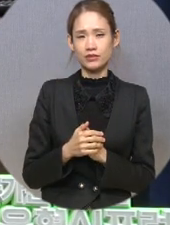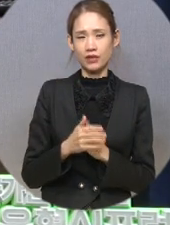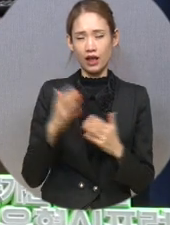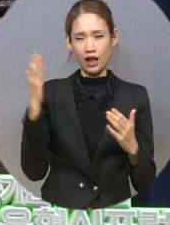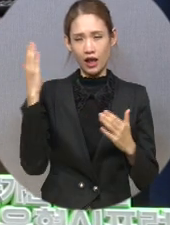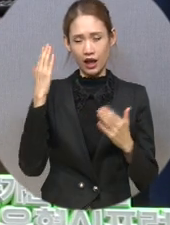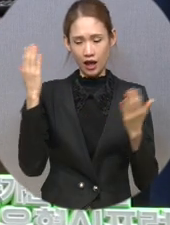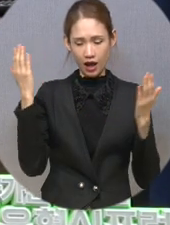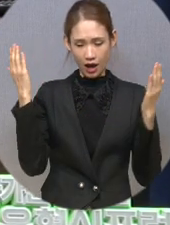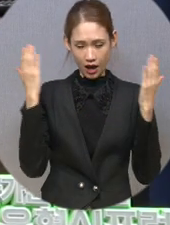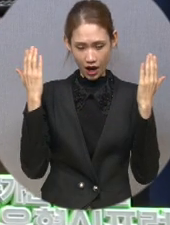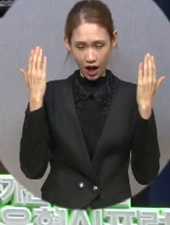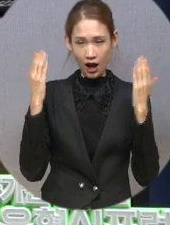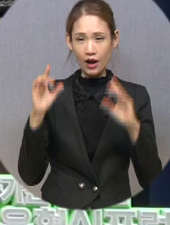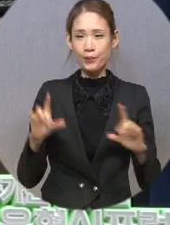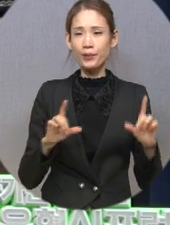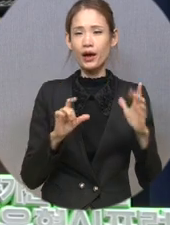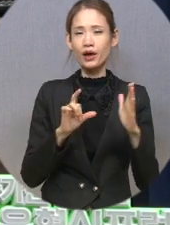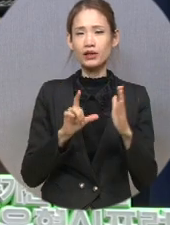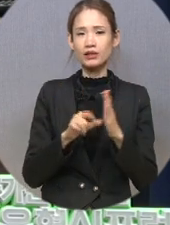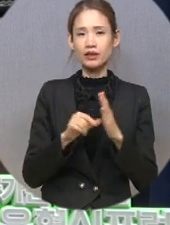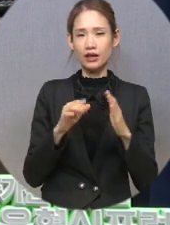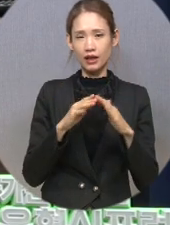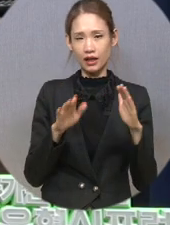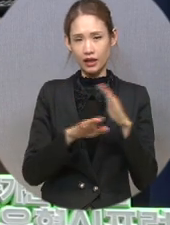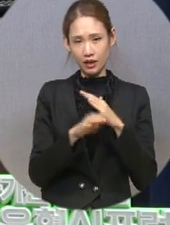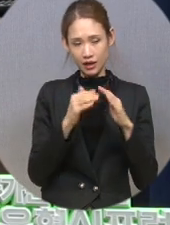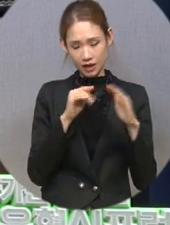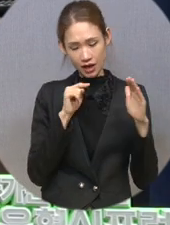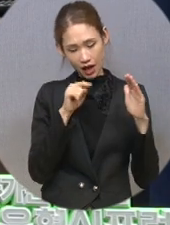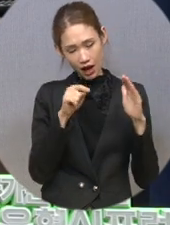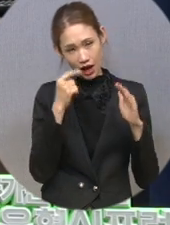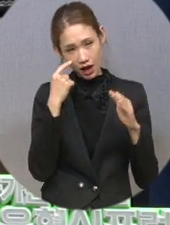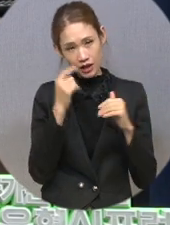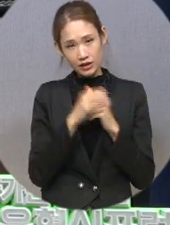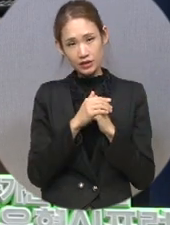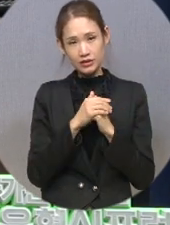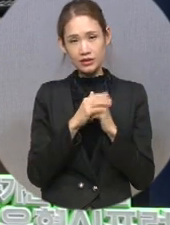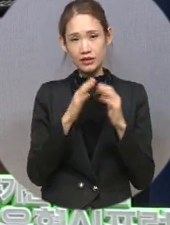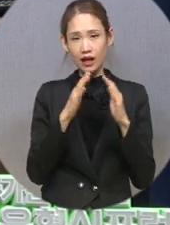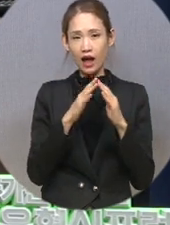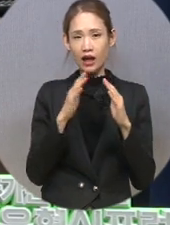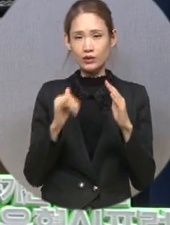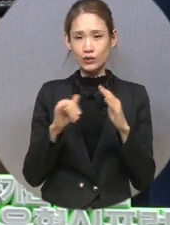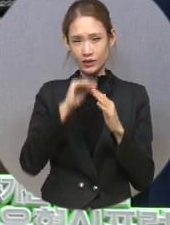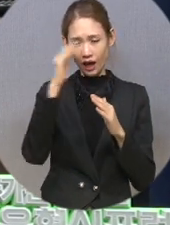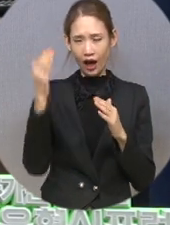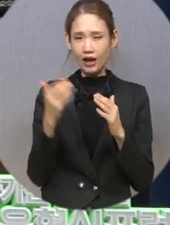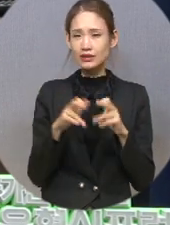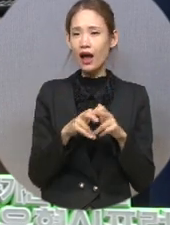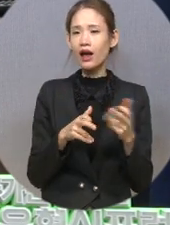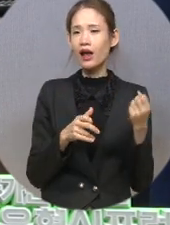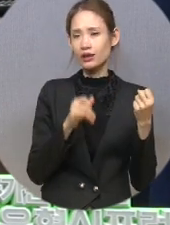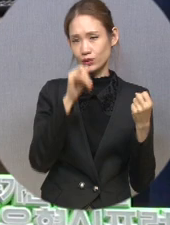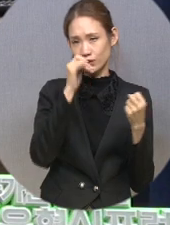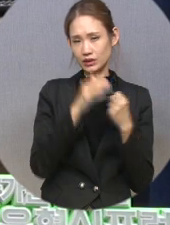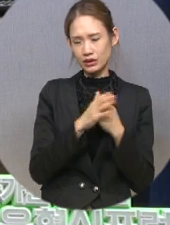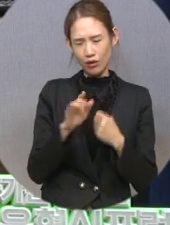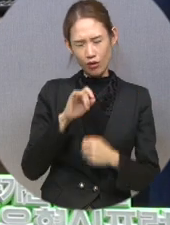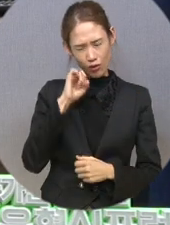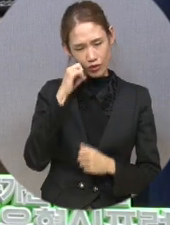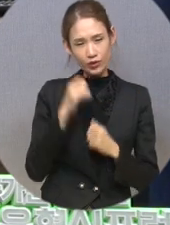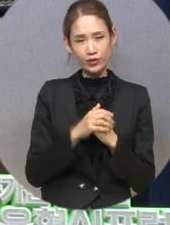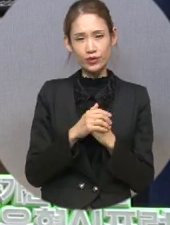시절에 가정에 가보니까 집안에 식구들이 다 장애를 가지고 있고 아주 어려웠었어요. 그래서 가정 방문을